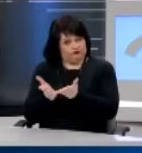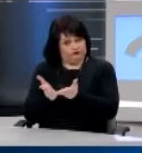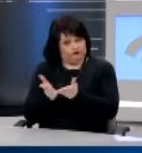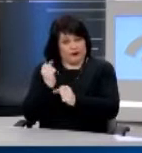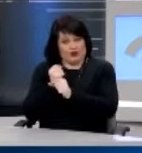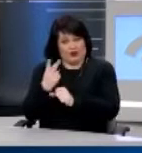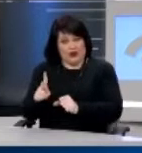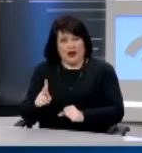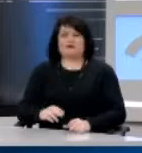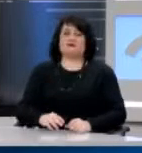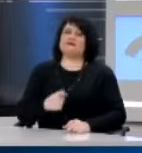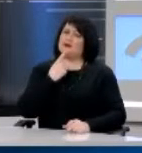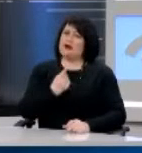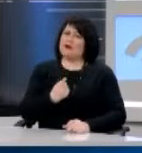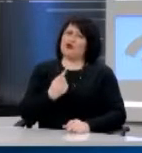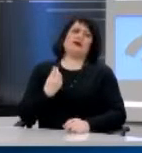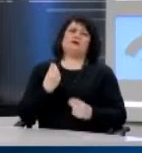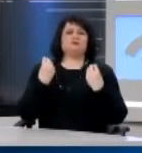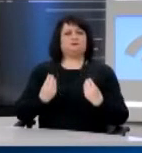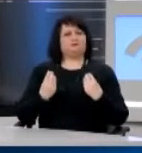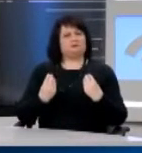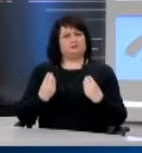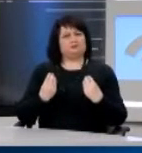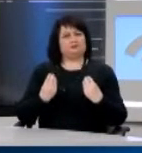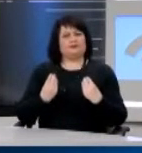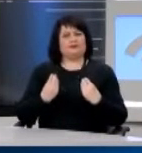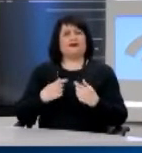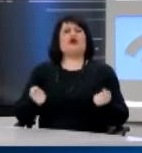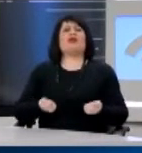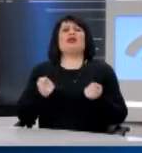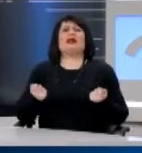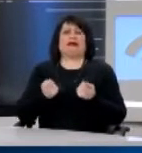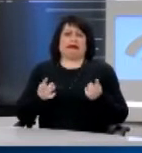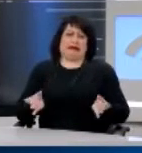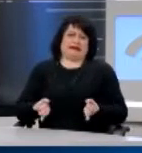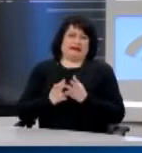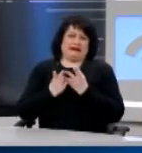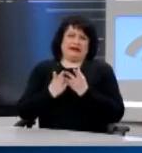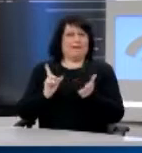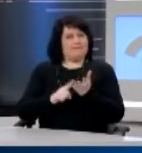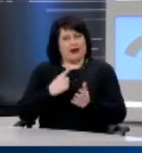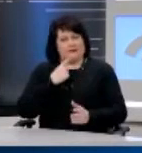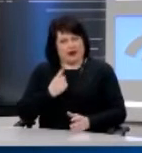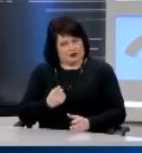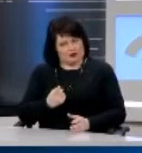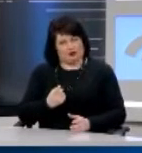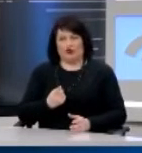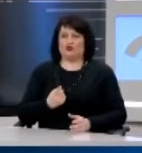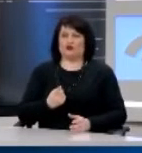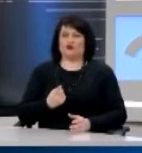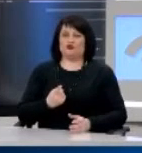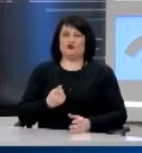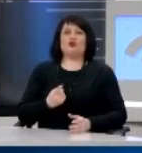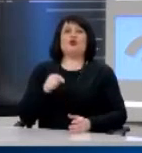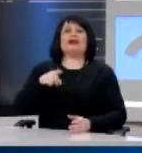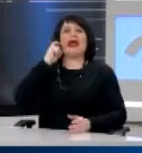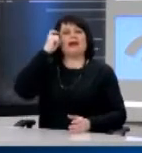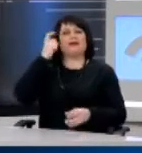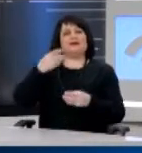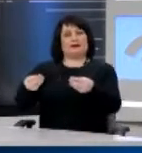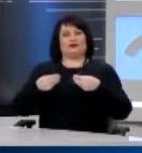είναι θαρρυντικό το γεγονός, δεν συμβαίνει συχνά αυτό, άρα οφείλω να το υποσημειώσω, ότι αυτή η